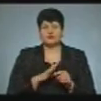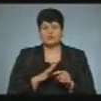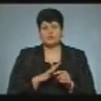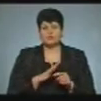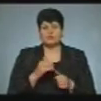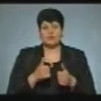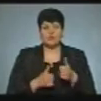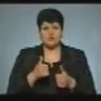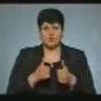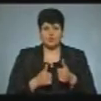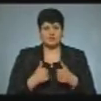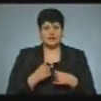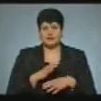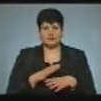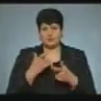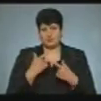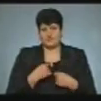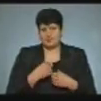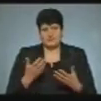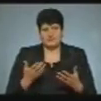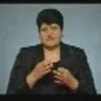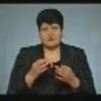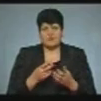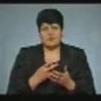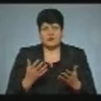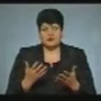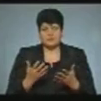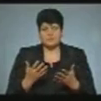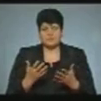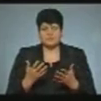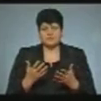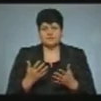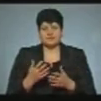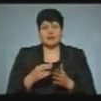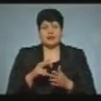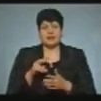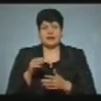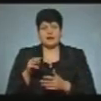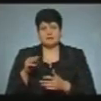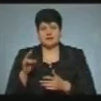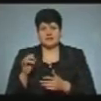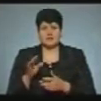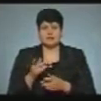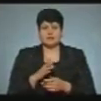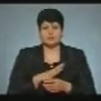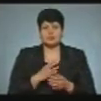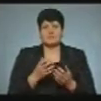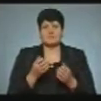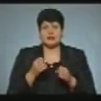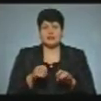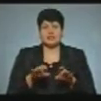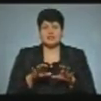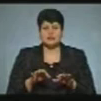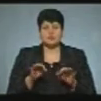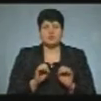на якому ми також не були повідомлені в ніякому вигляді. В липні, в яких було прийнято рішення